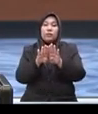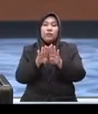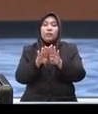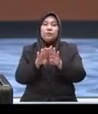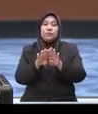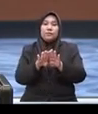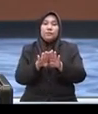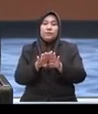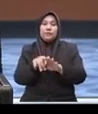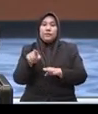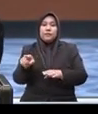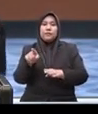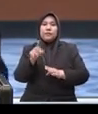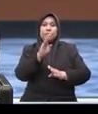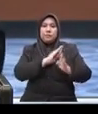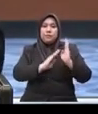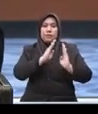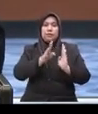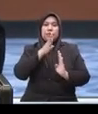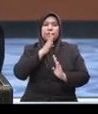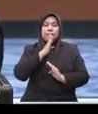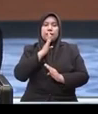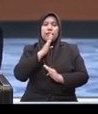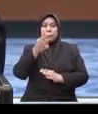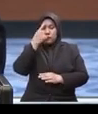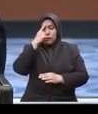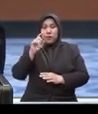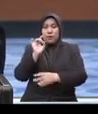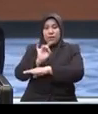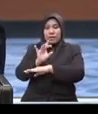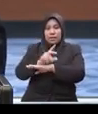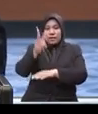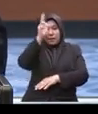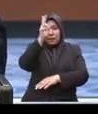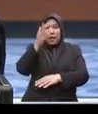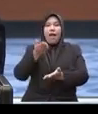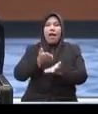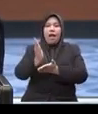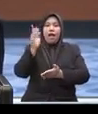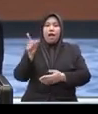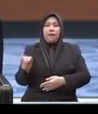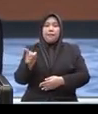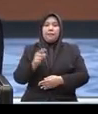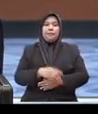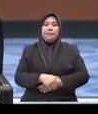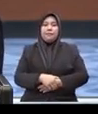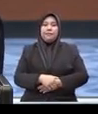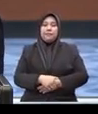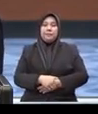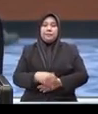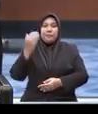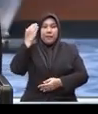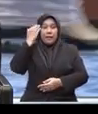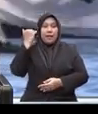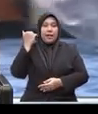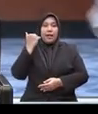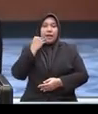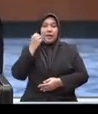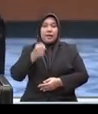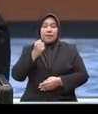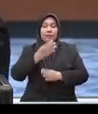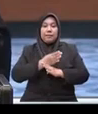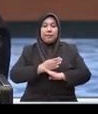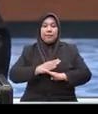nasihat kepada kerajaan Itu hadiah jadi di sini pertama sekali walaupun Hakim membebaskan tak semesti tak boleh dituduh